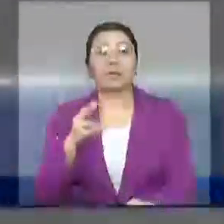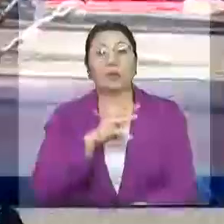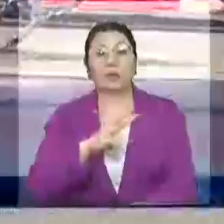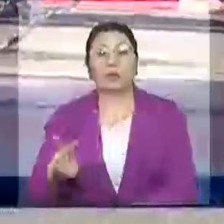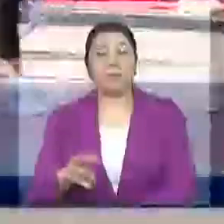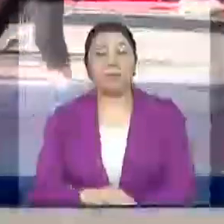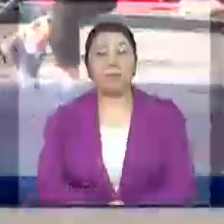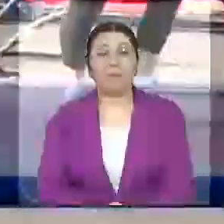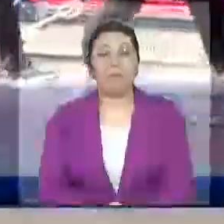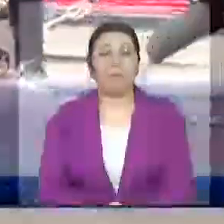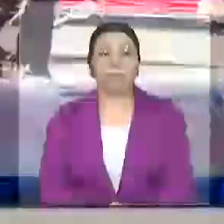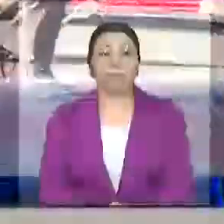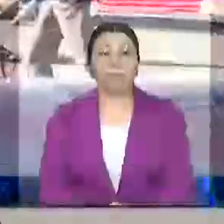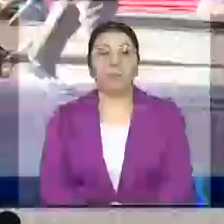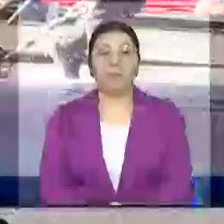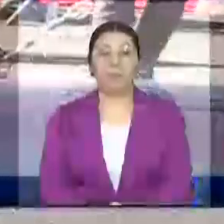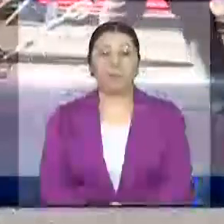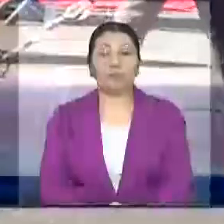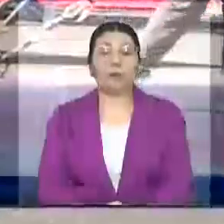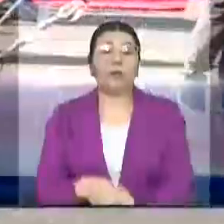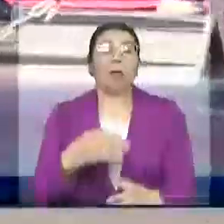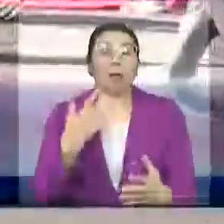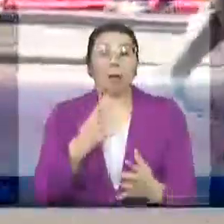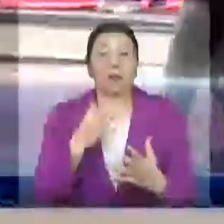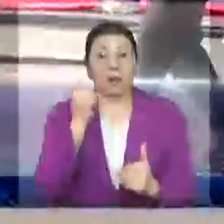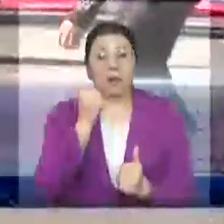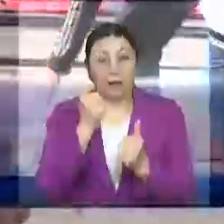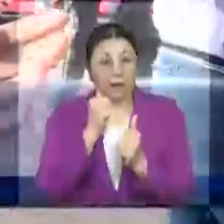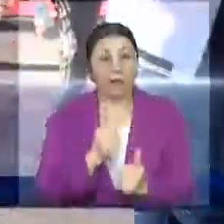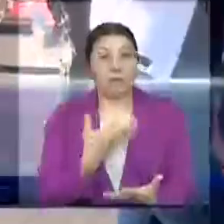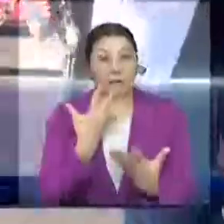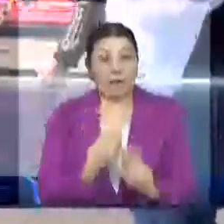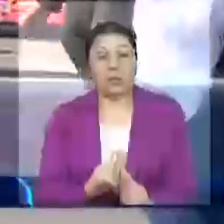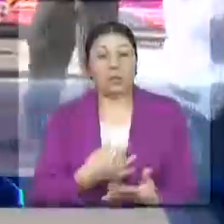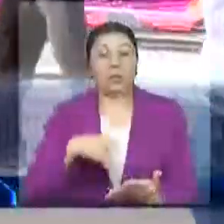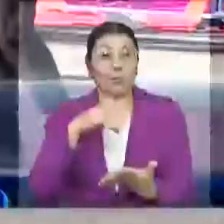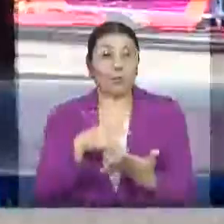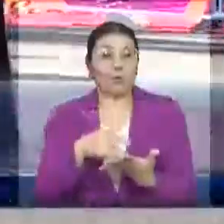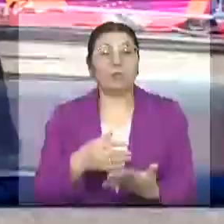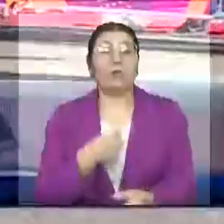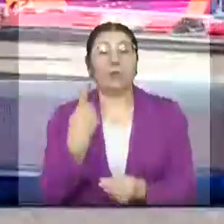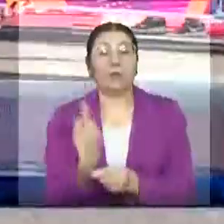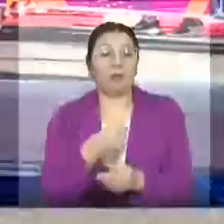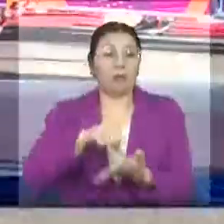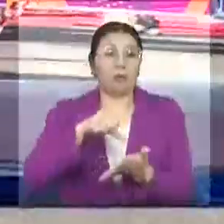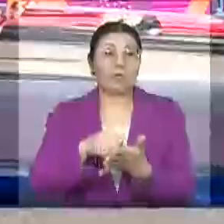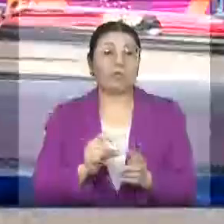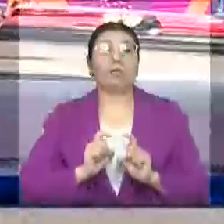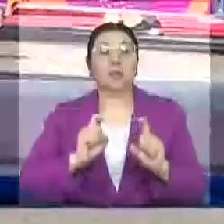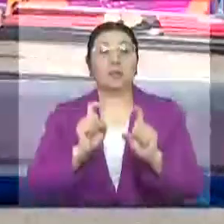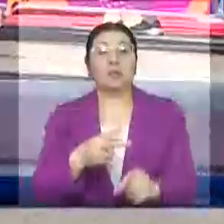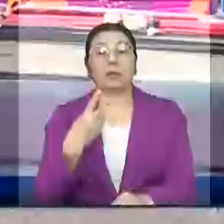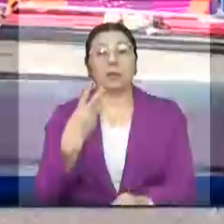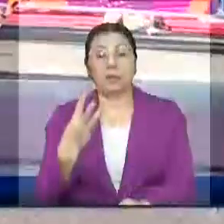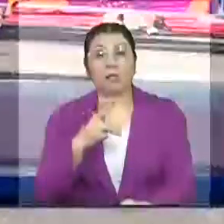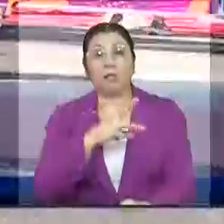километр. Ахтубин классно, жители бежал на урай. Ко дню города организовали марафон. Я впервые принимал участие вместе со своими друзьями. Пробежали 3